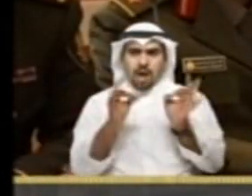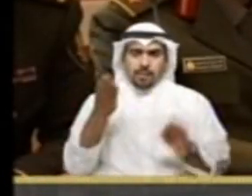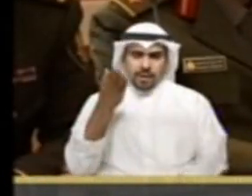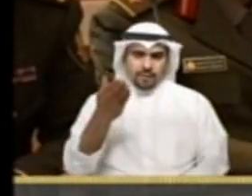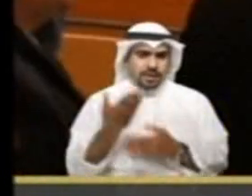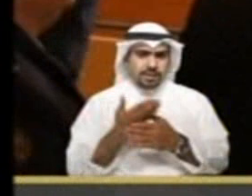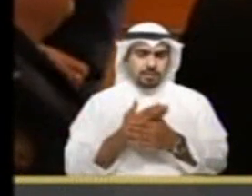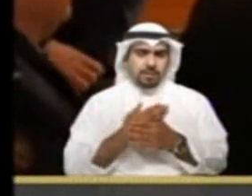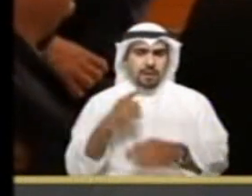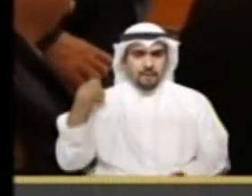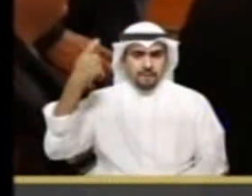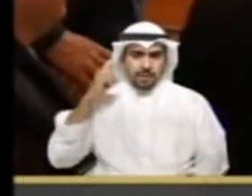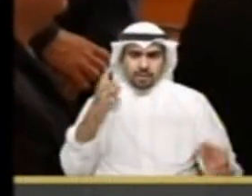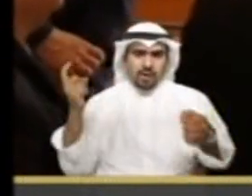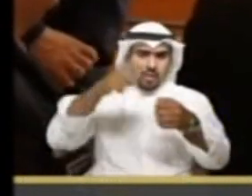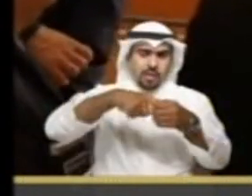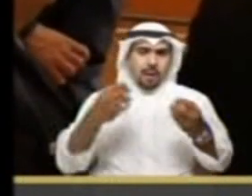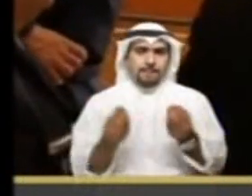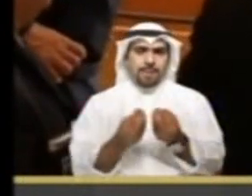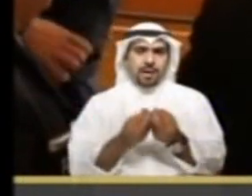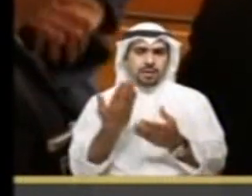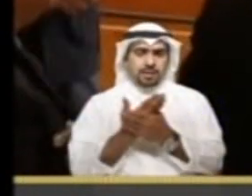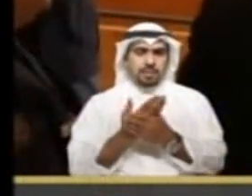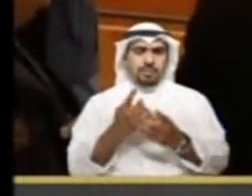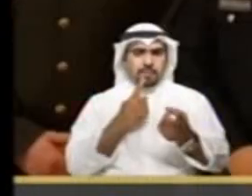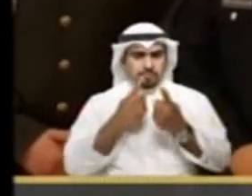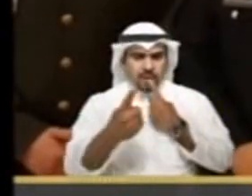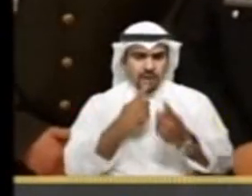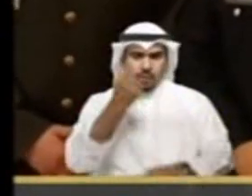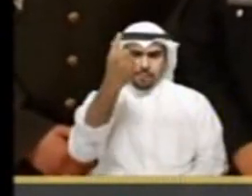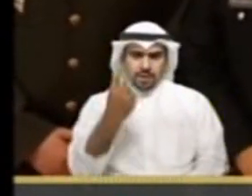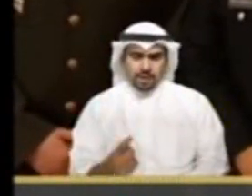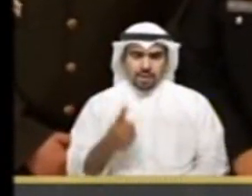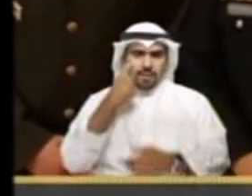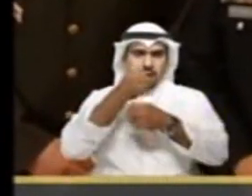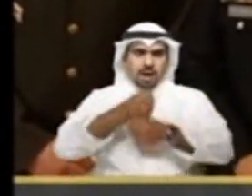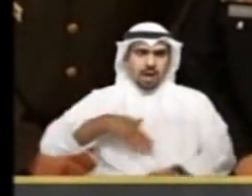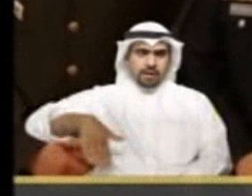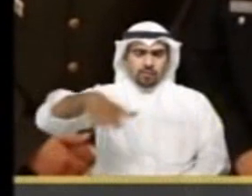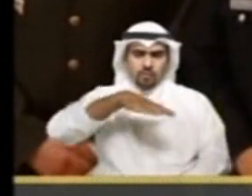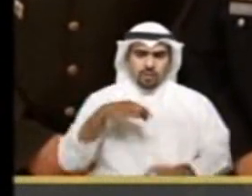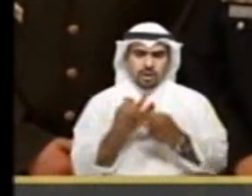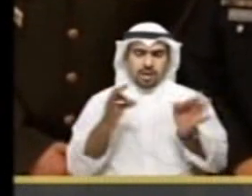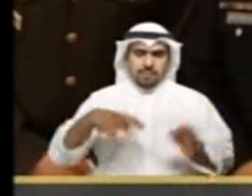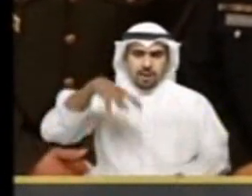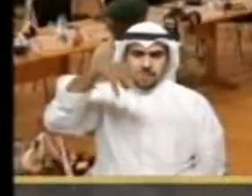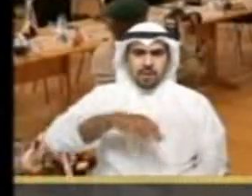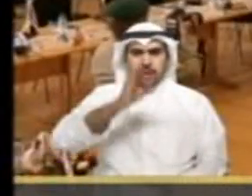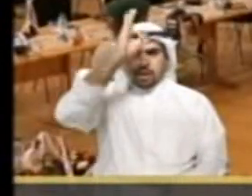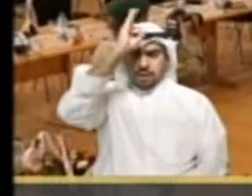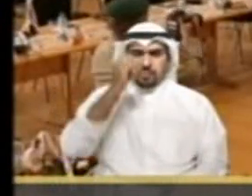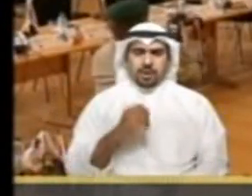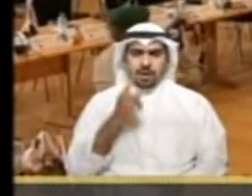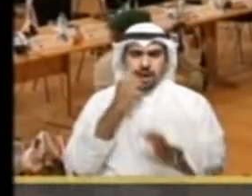يسعى للانضمام إليها بهدف تسهيل التفاهم بين الحرس الوطني والمؤسسات الأمنية في البلدان المشتركة